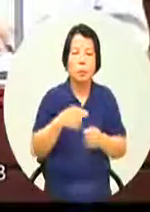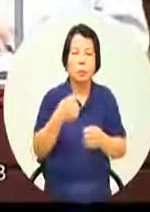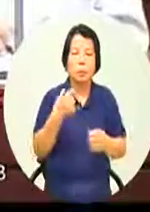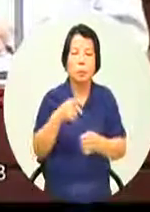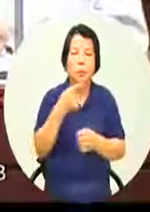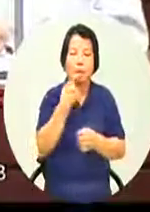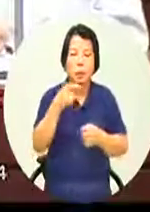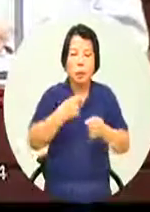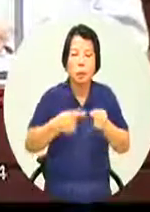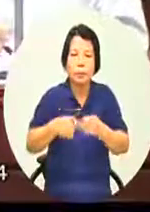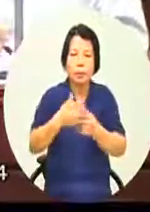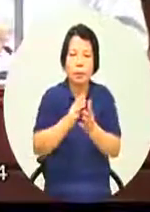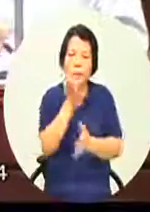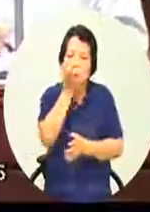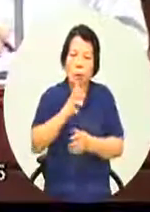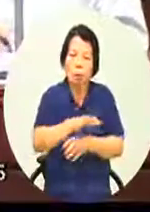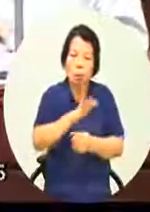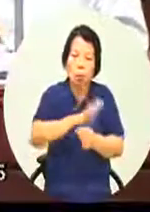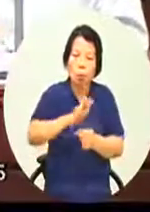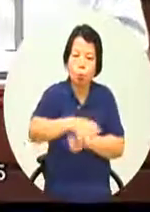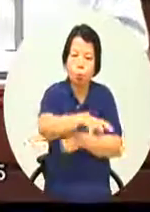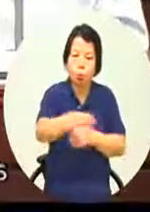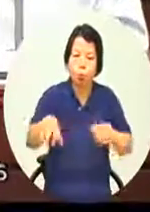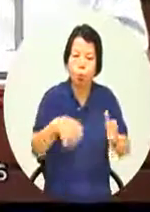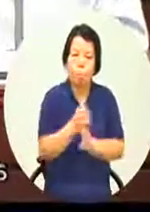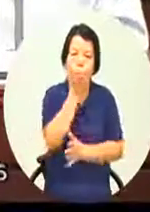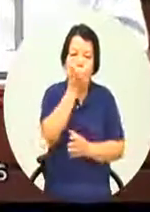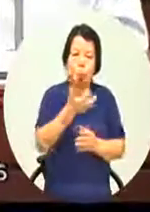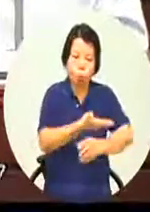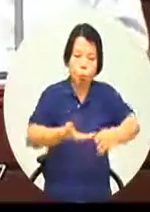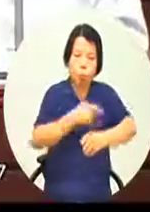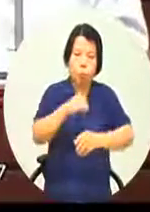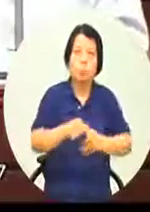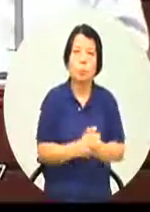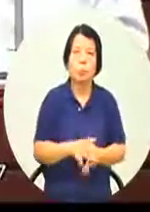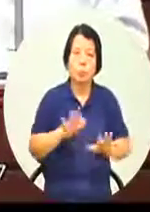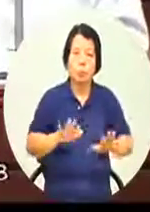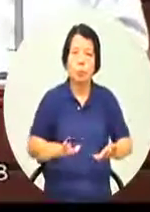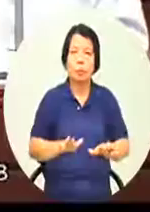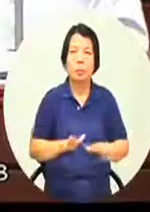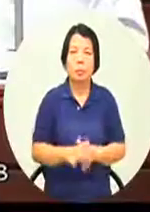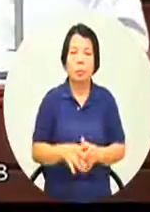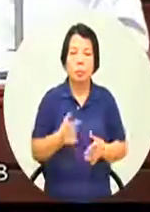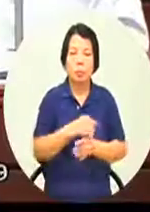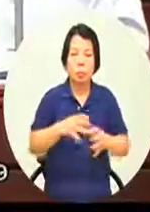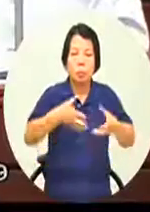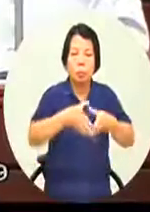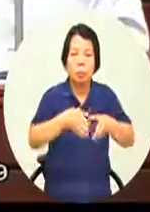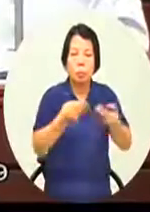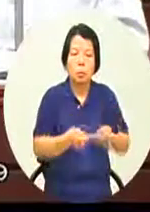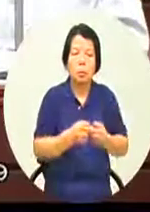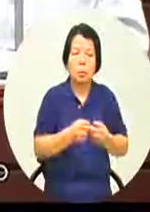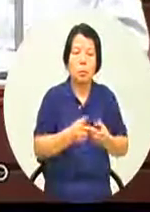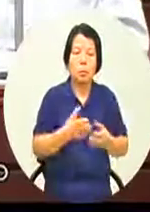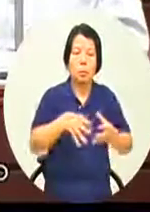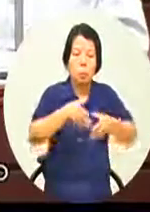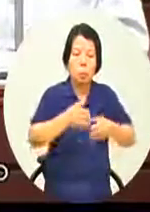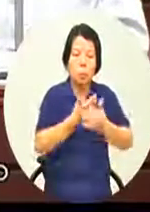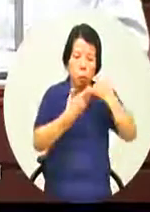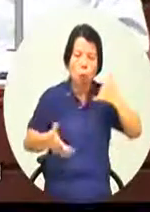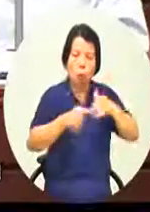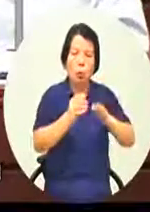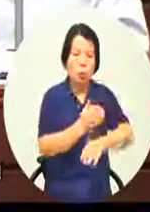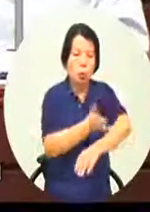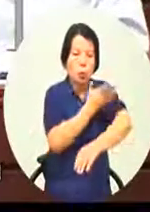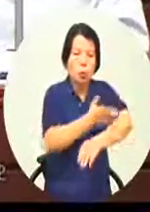秀、等等这些区域，包含石罗潭。那这一次的那个点宝溪上游的部分，确实它的一个超大